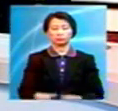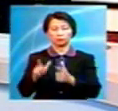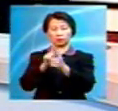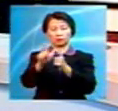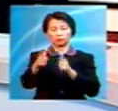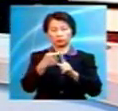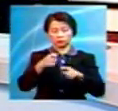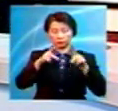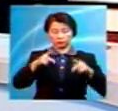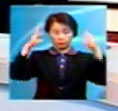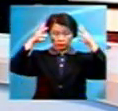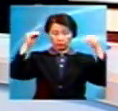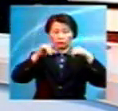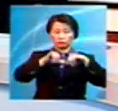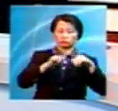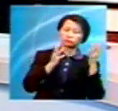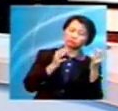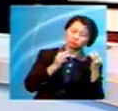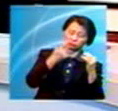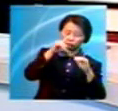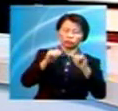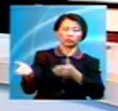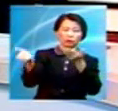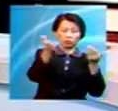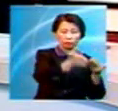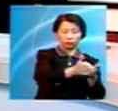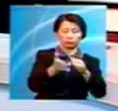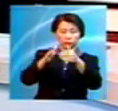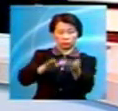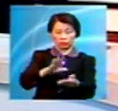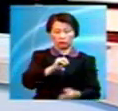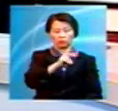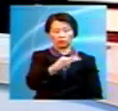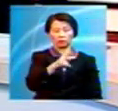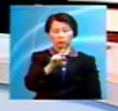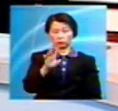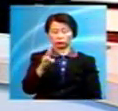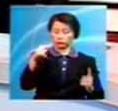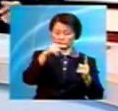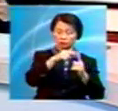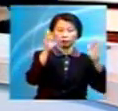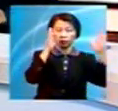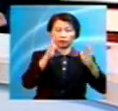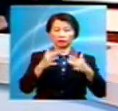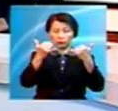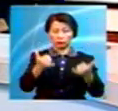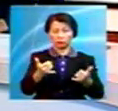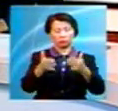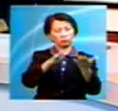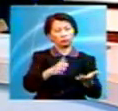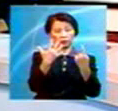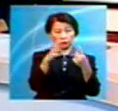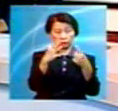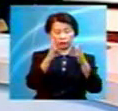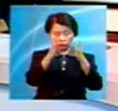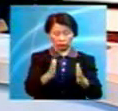Kelulusan dari pihak Belanda masih dinanti bagi membawa pulang baki jenazah mangsa MH17 ke Malaysia. Setakat ini jenazah 15